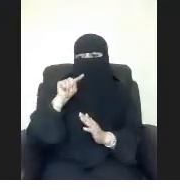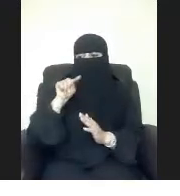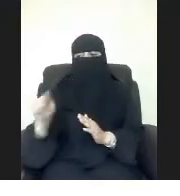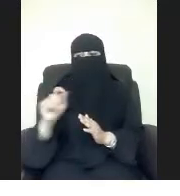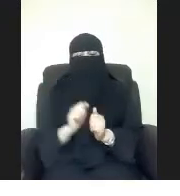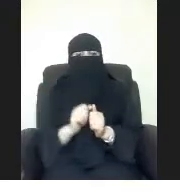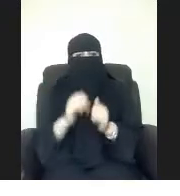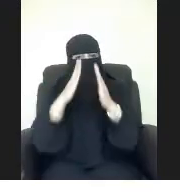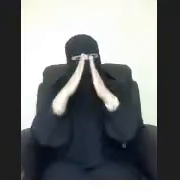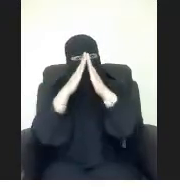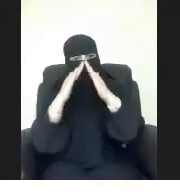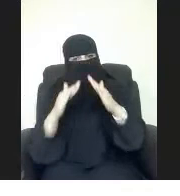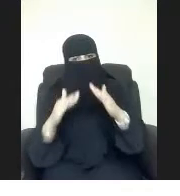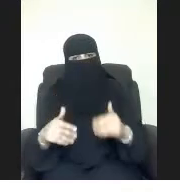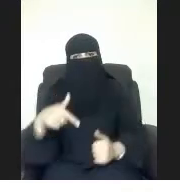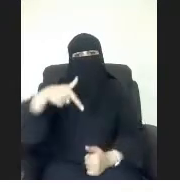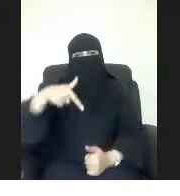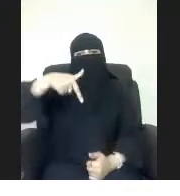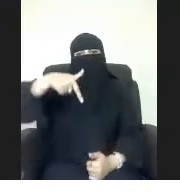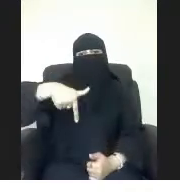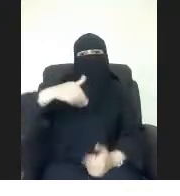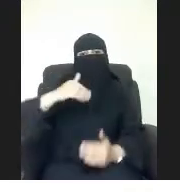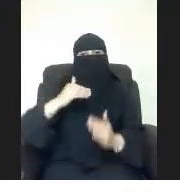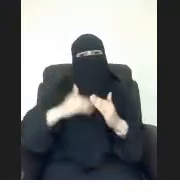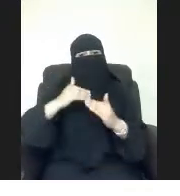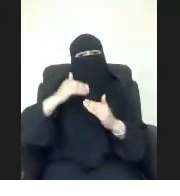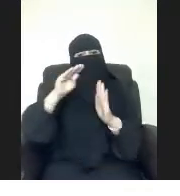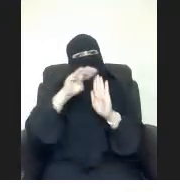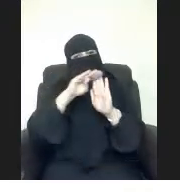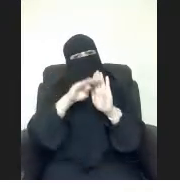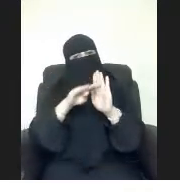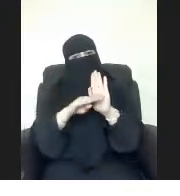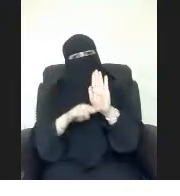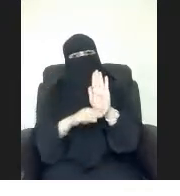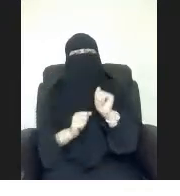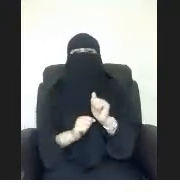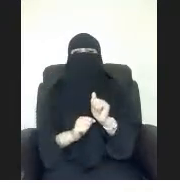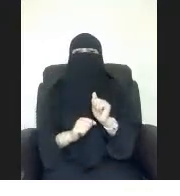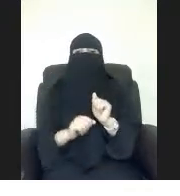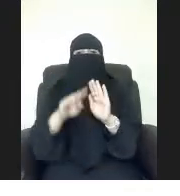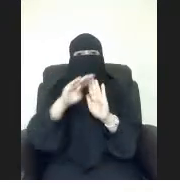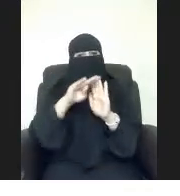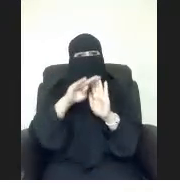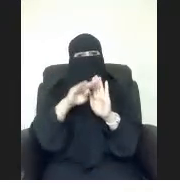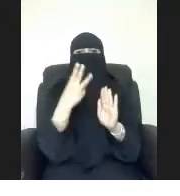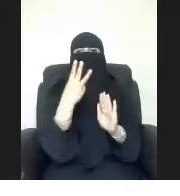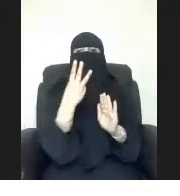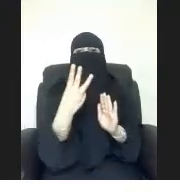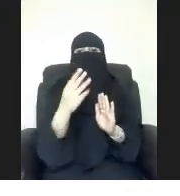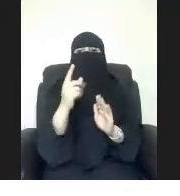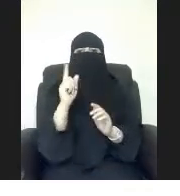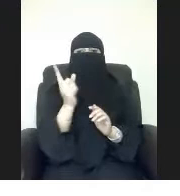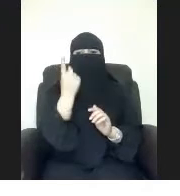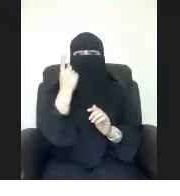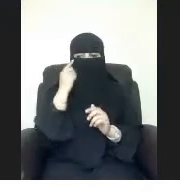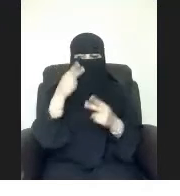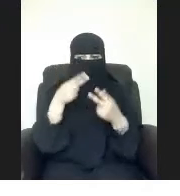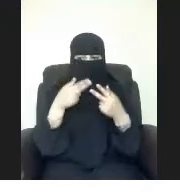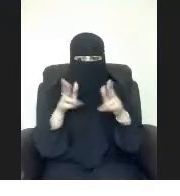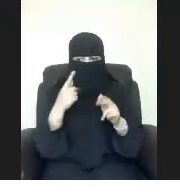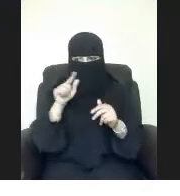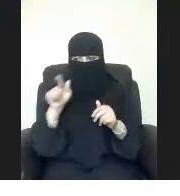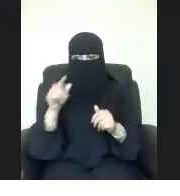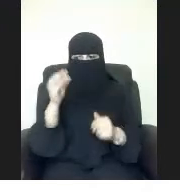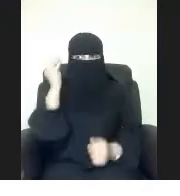التصنيف على 6 مستويات تمثل المستويات الثلاثة الأولى، المعرفة، الفهم، التطبيق، هي المستويات